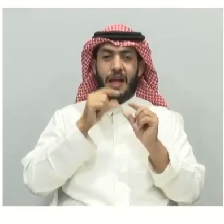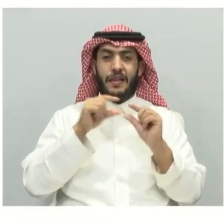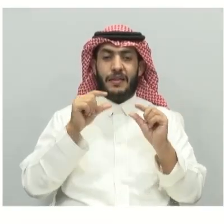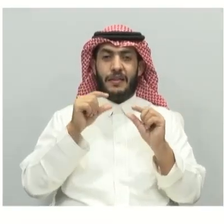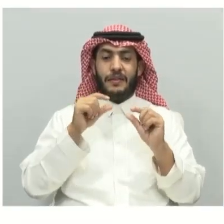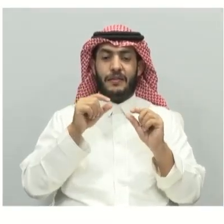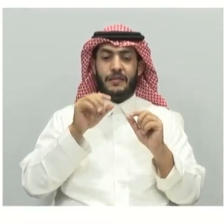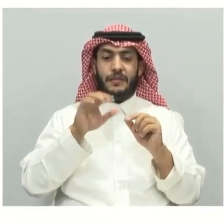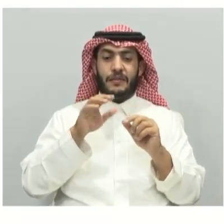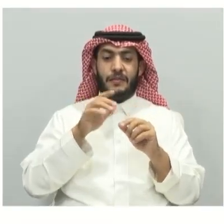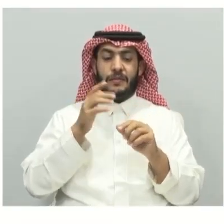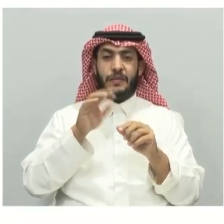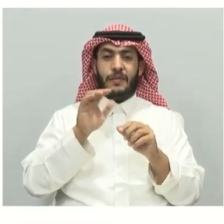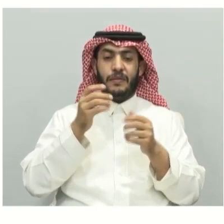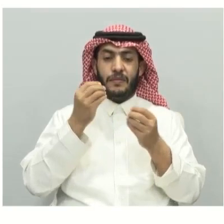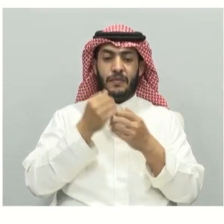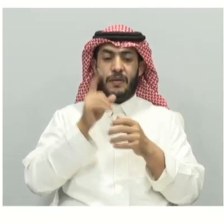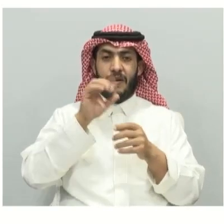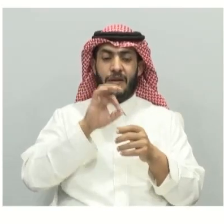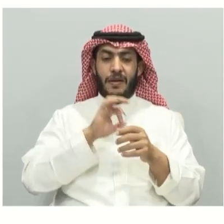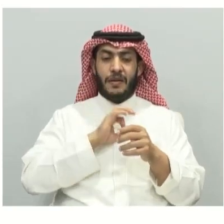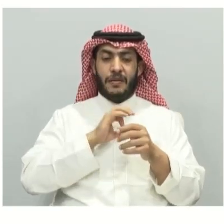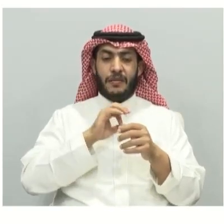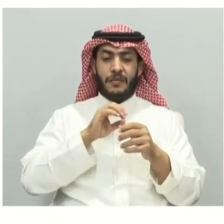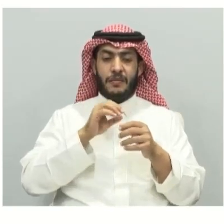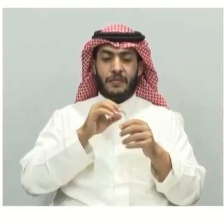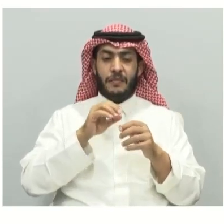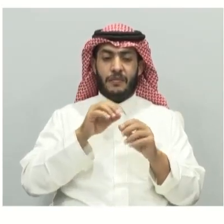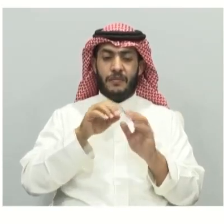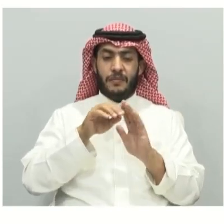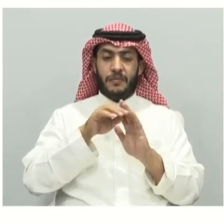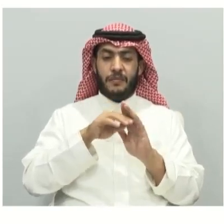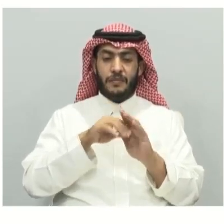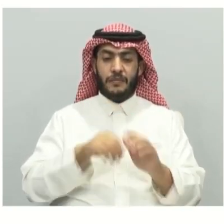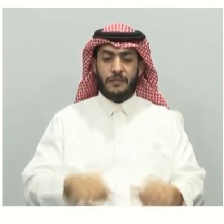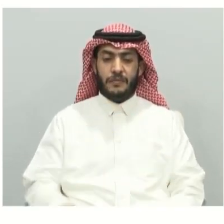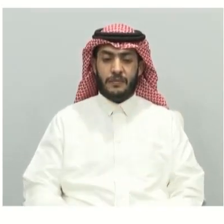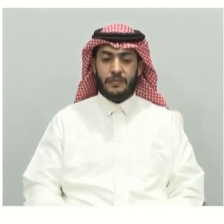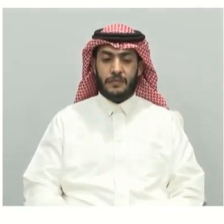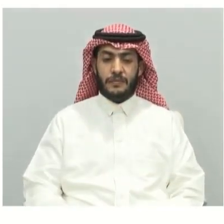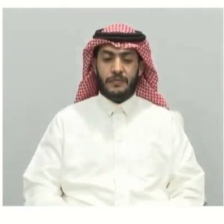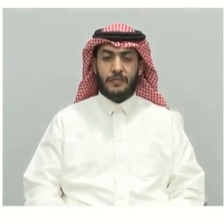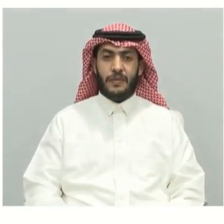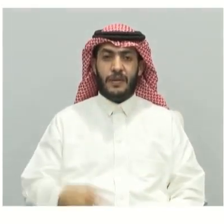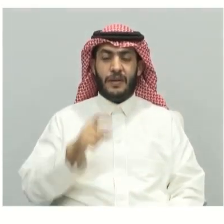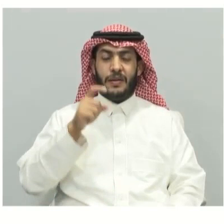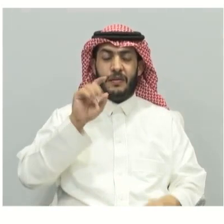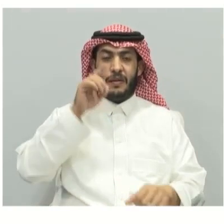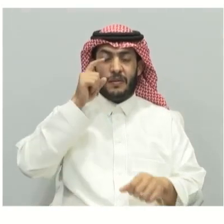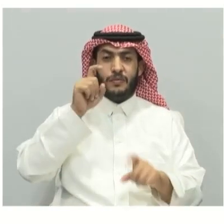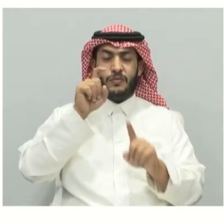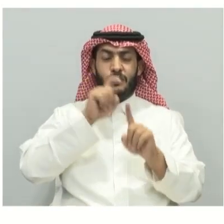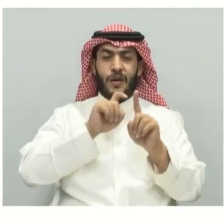ائمه النقد رحمهم الله تعالى بالنص على الحديث الموضوع حين يسالون عنه اذا